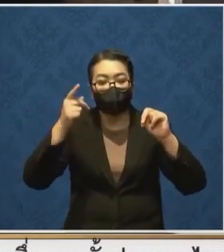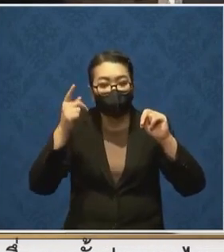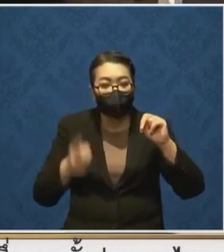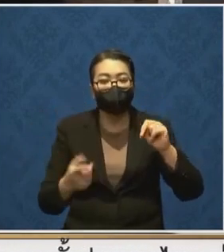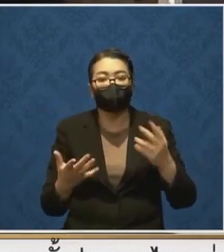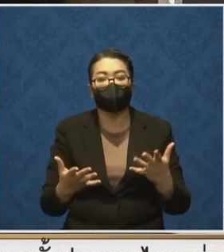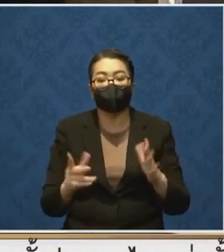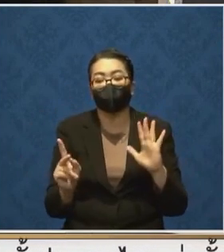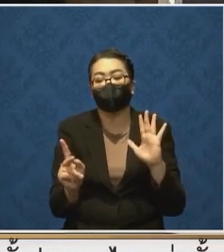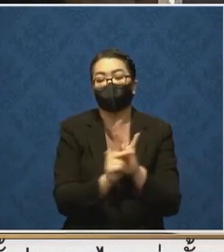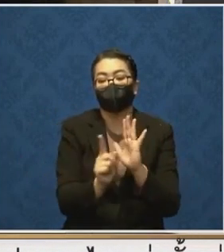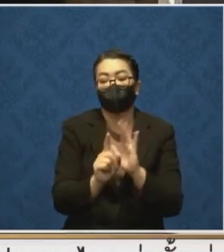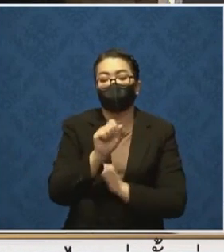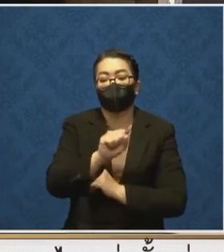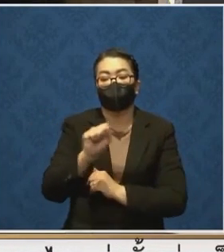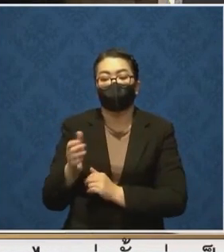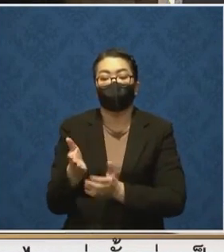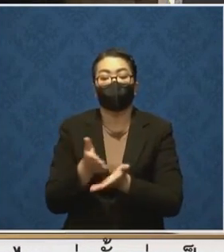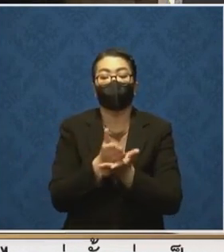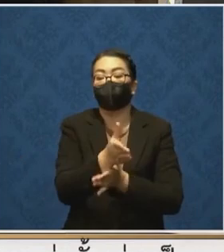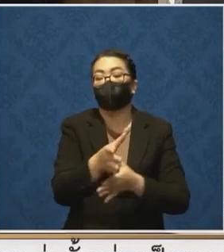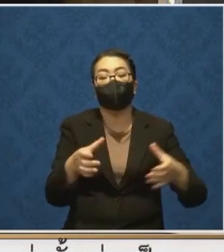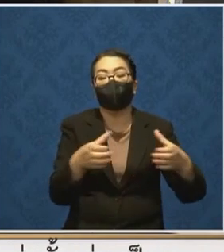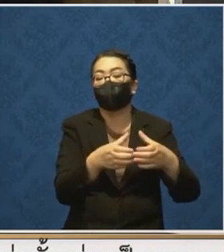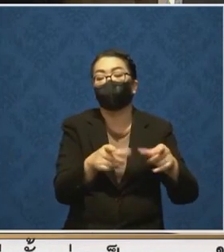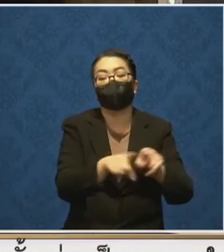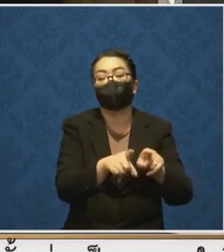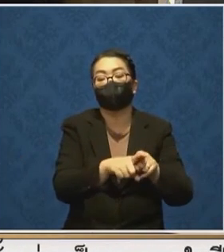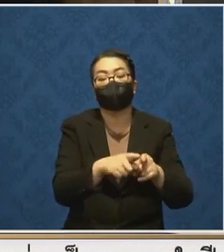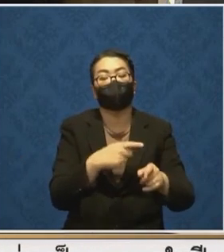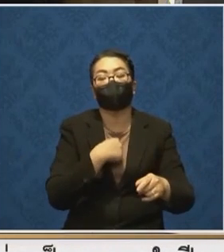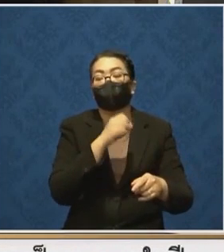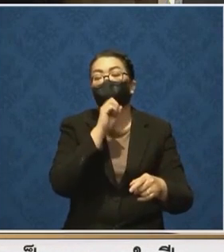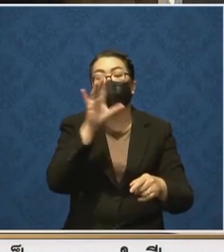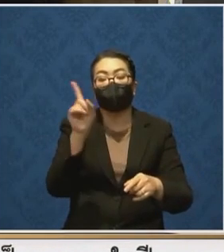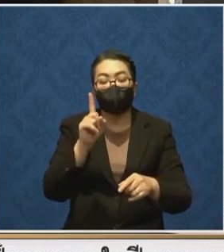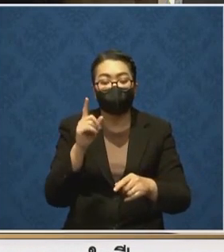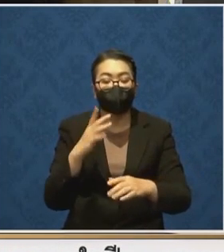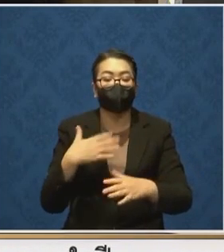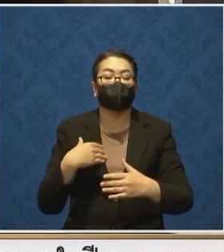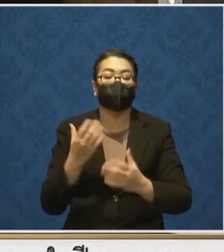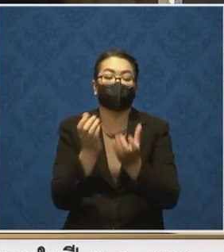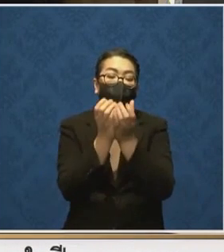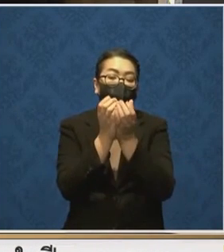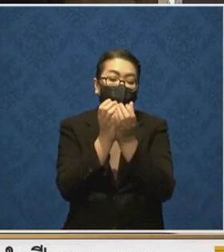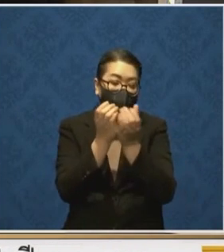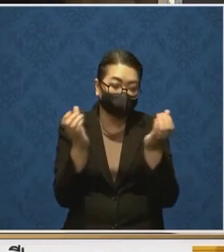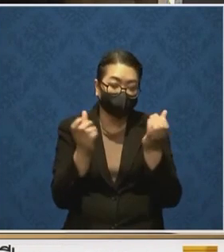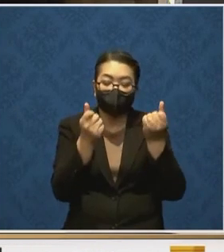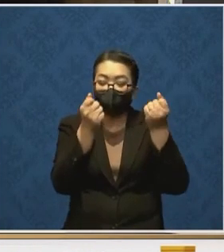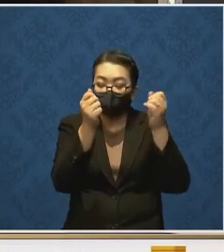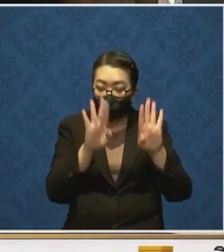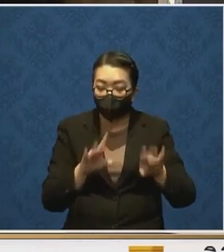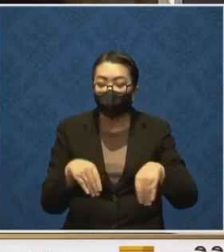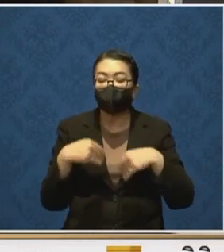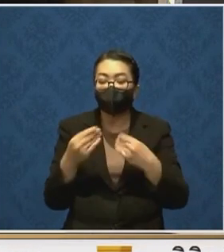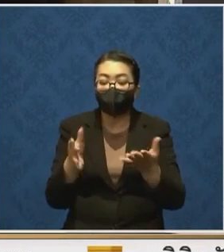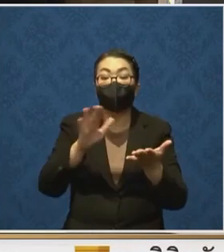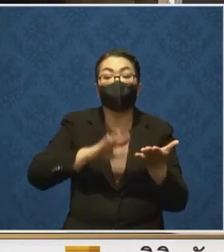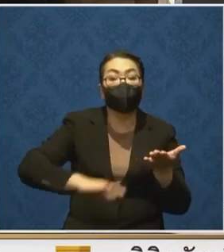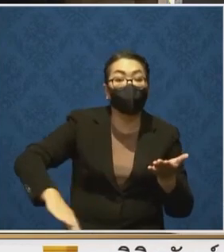ใต้กฎฎฐฐที่สอ-สอฟากฝั่งเดีวกักผçuประยุตได้ขนาดนามว่าเป็รัฐมนูนที่ออกแบบมาเผื่อพวกเรา